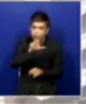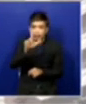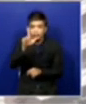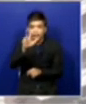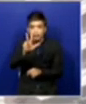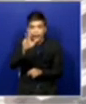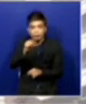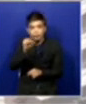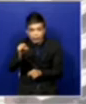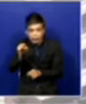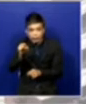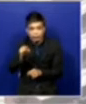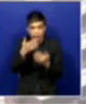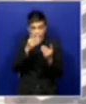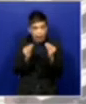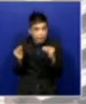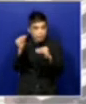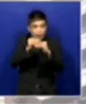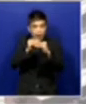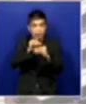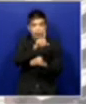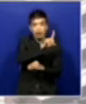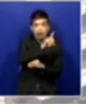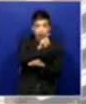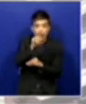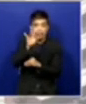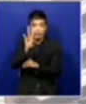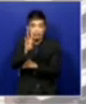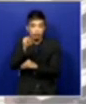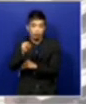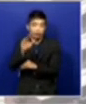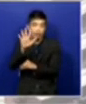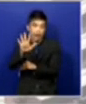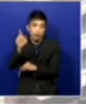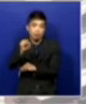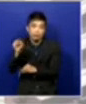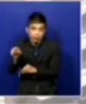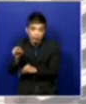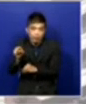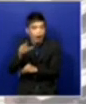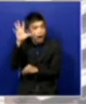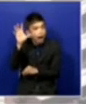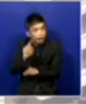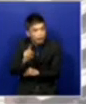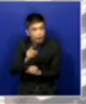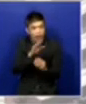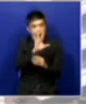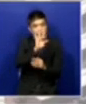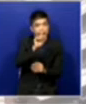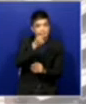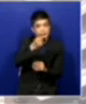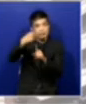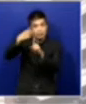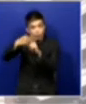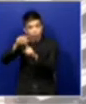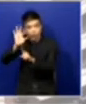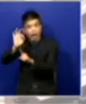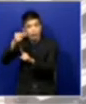ละ 7.5 ครับเพื่ออะไรครับเพื่อจะเอาเงิน 88,000 ล้านไปบวก 96,000 ล้าน